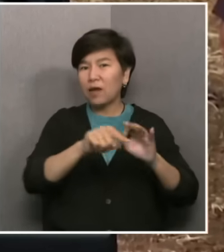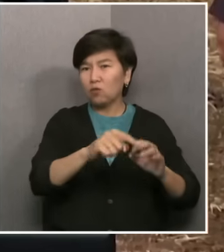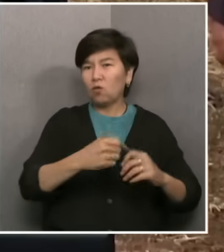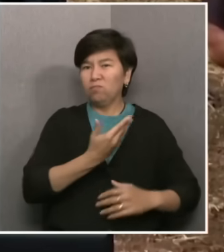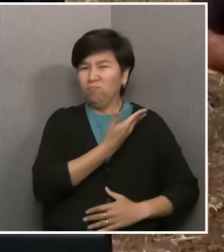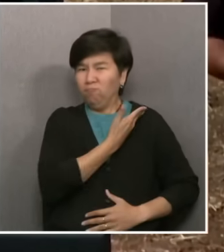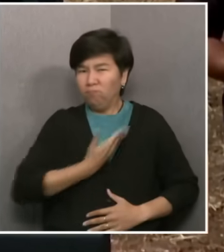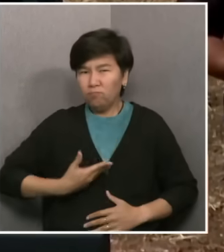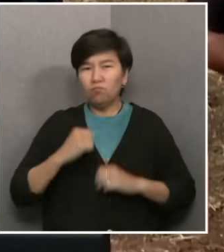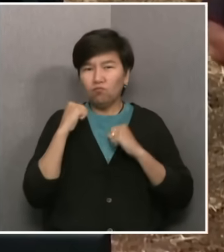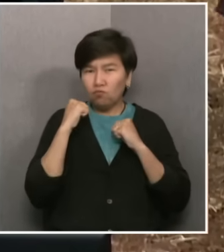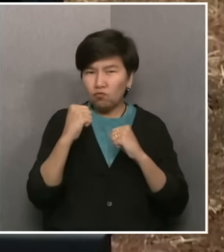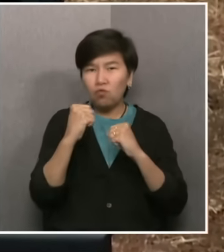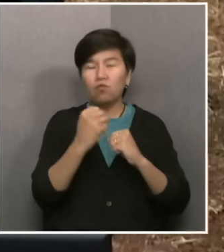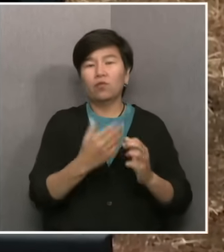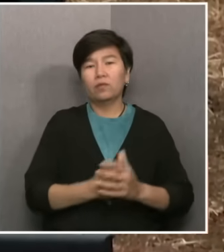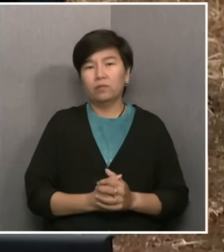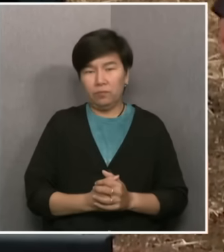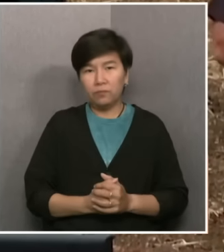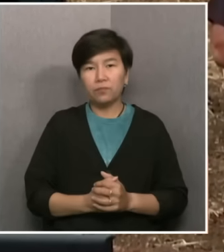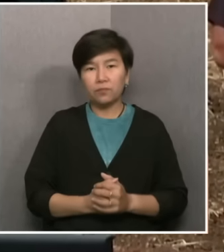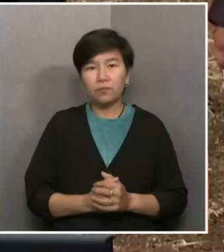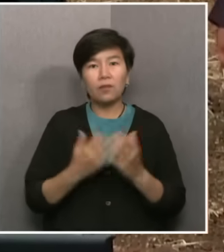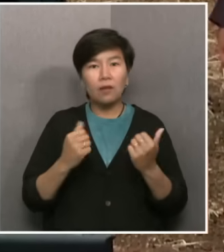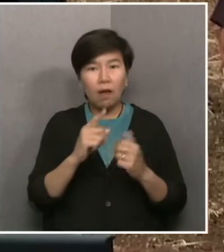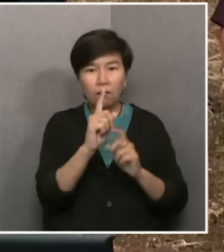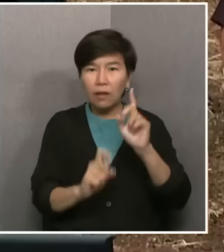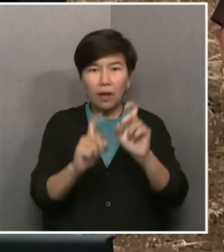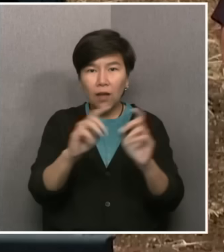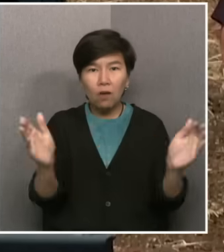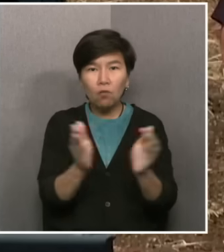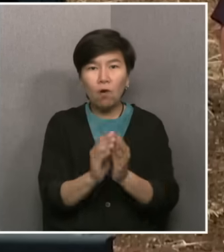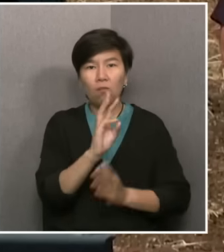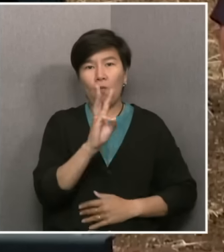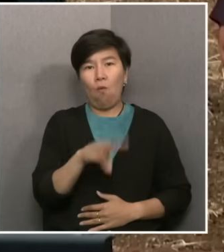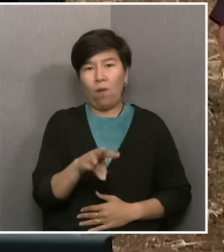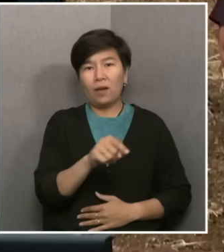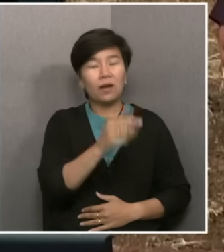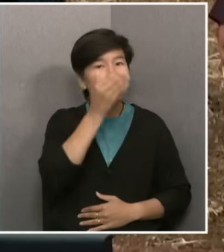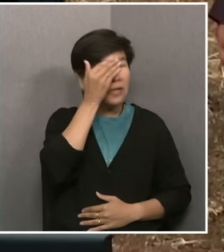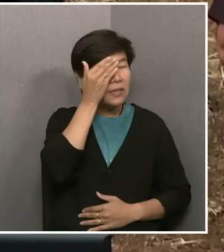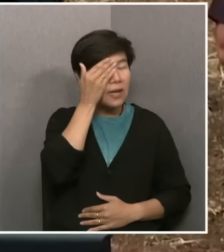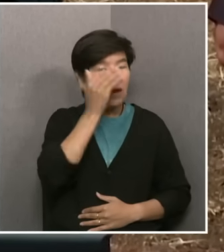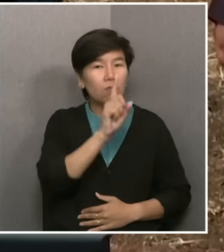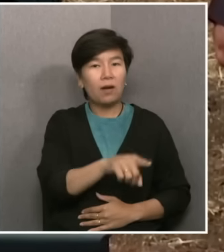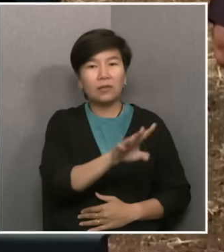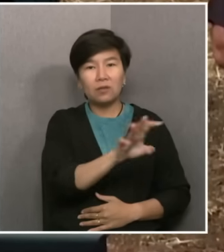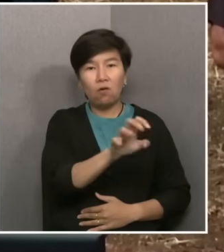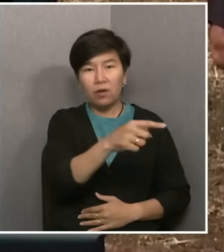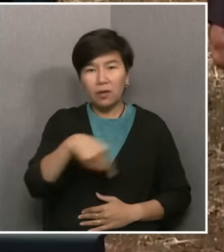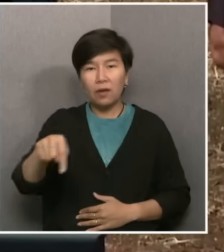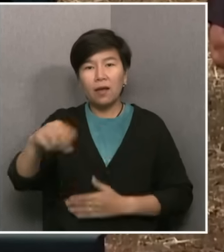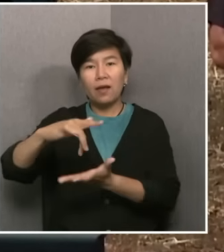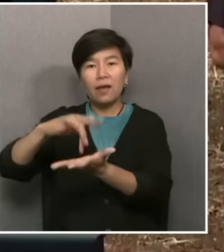ขณะที่ยอดผู้เสียชีวิตล่าสุดทะลุ 6,000รายไปแล้วค่ะแบ่งเป็นในอิสราเอลกว่า 1,400รายและใน